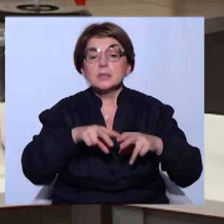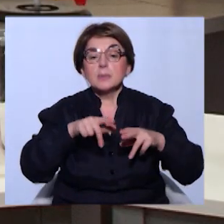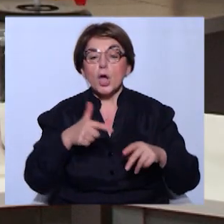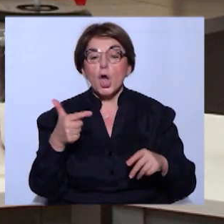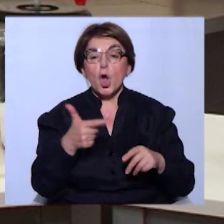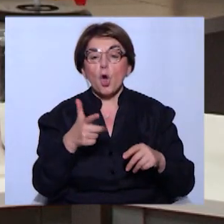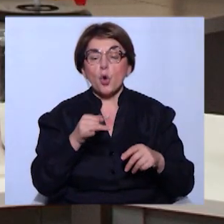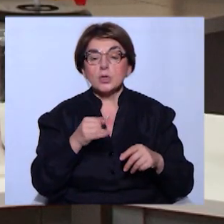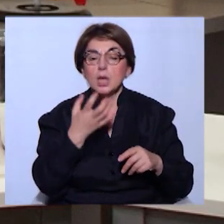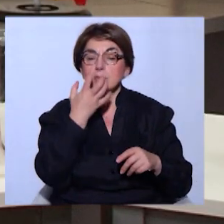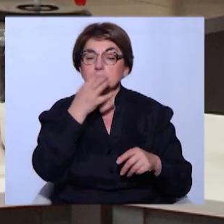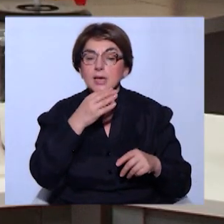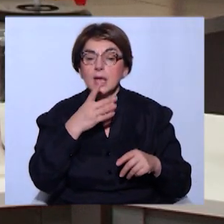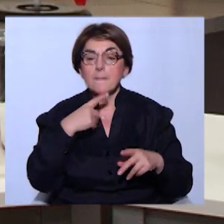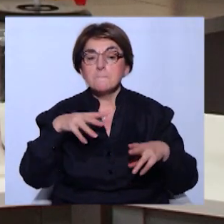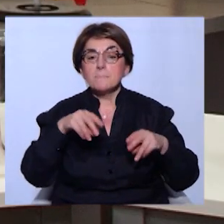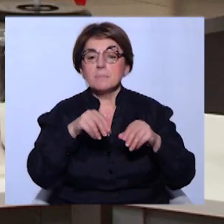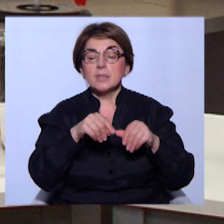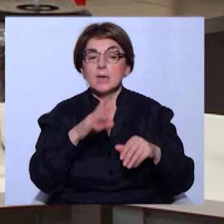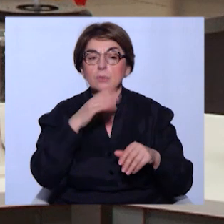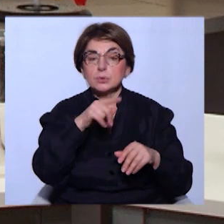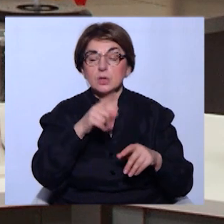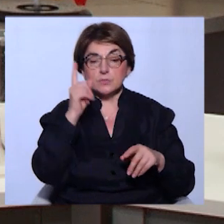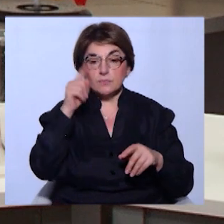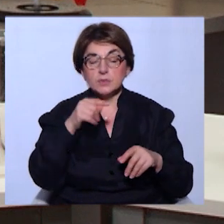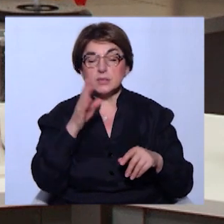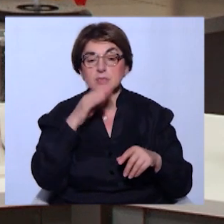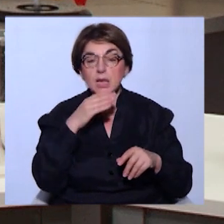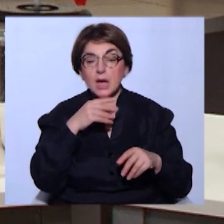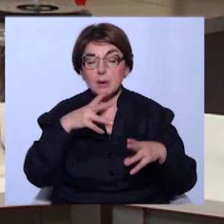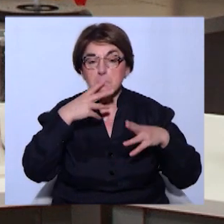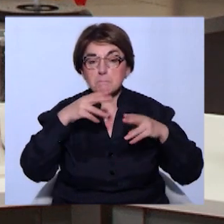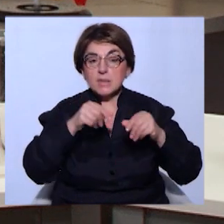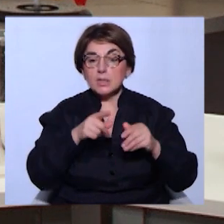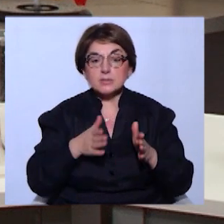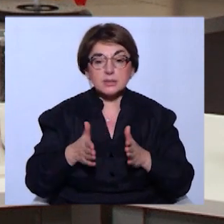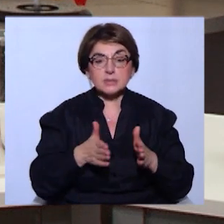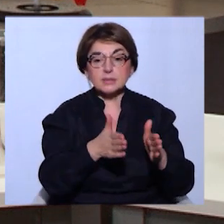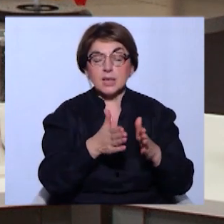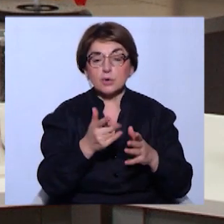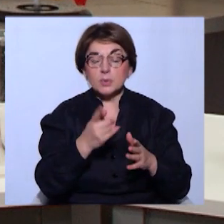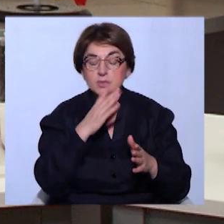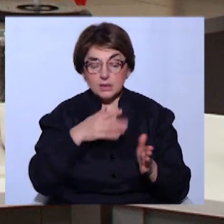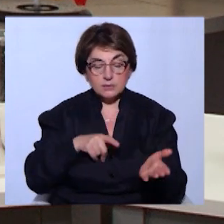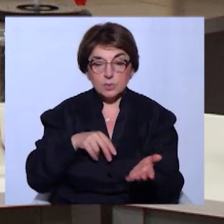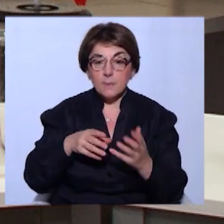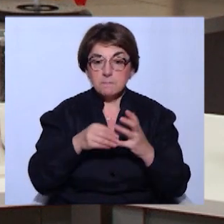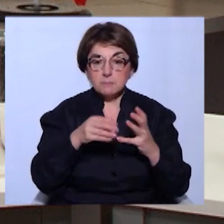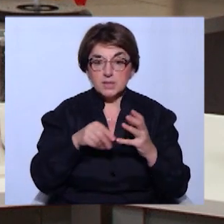იცით, რომ წყლის მინერალიზაციას განაპირობებს ის გზა, რომელსაც წყალი გადის ნიადაგიდან ზედაპირზე